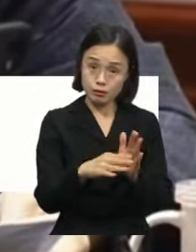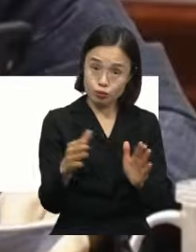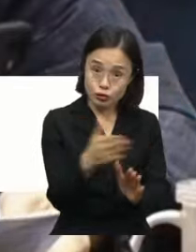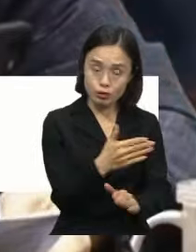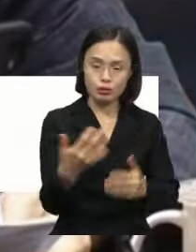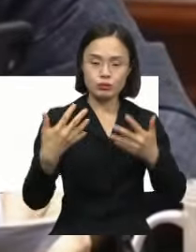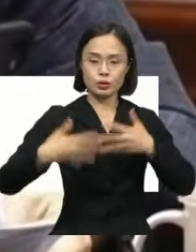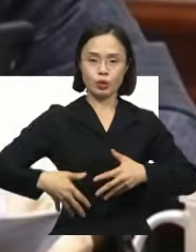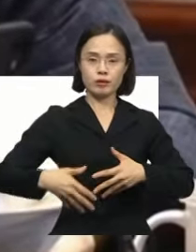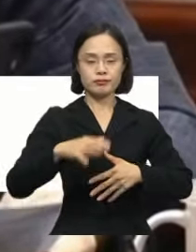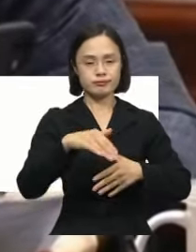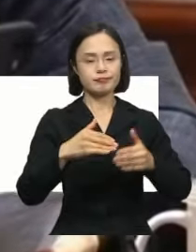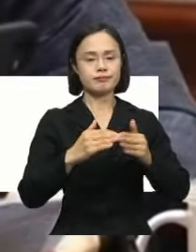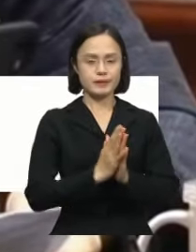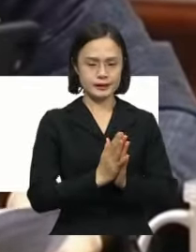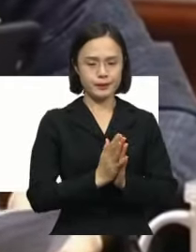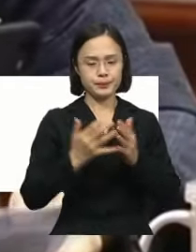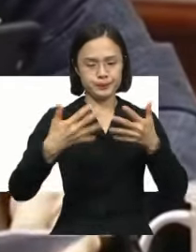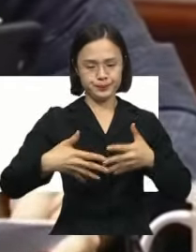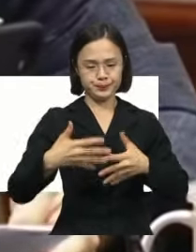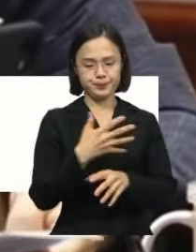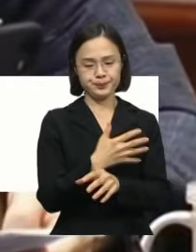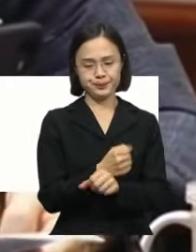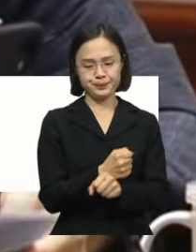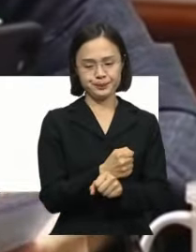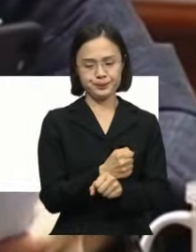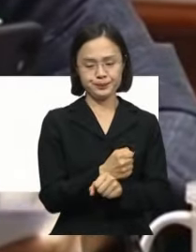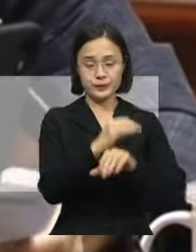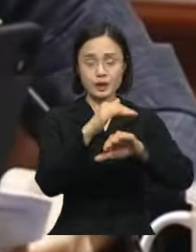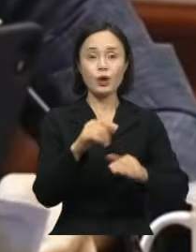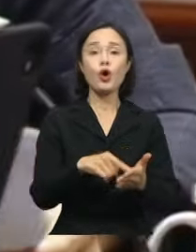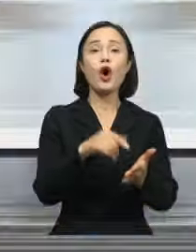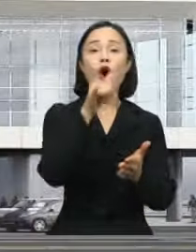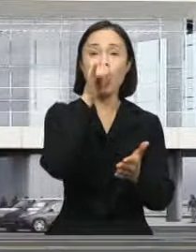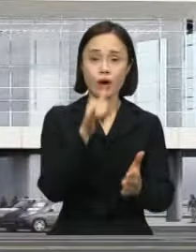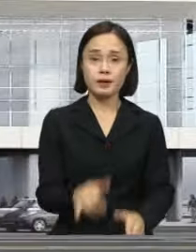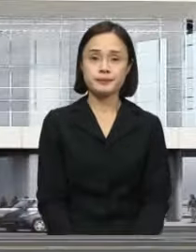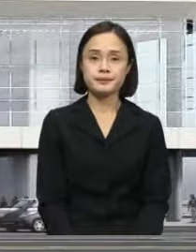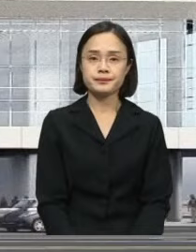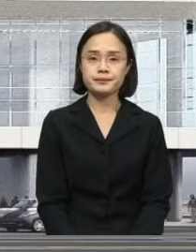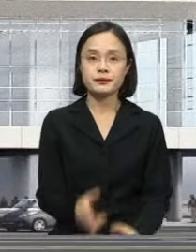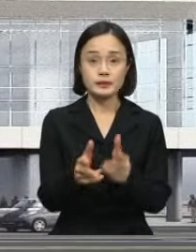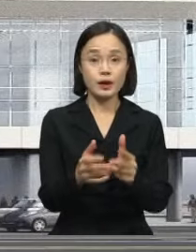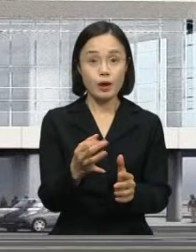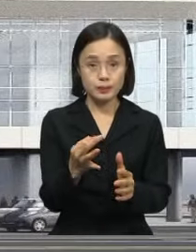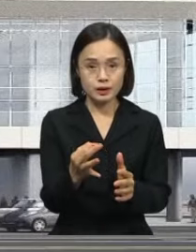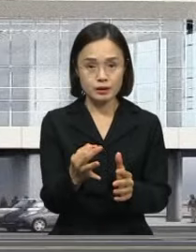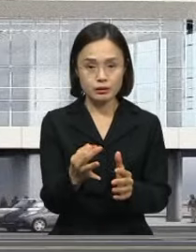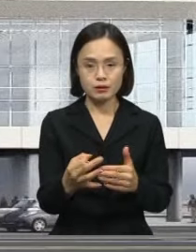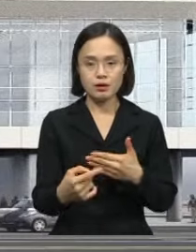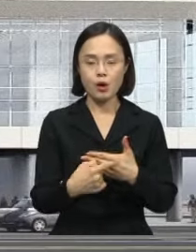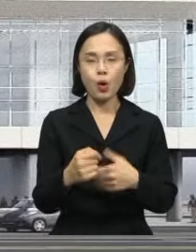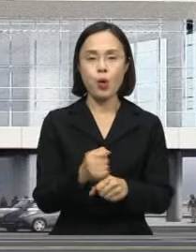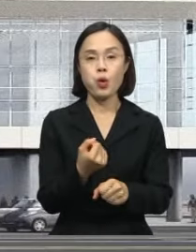용도 변경을 추진하고 있고요. 계약서 내용에도 그렇게 되어 있습니다. 사업비도 부풀렸다는 주장이